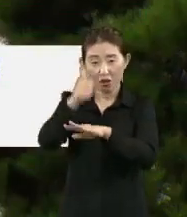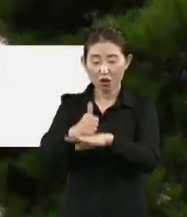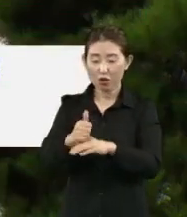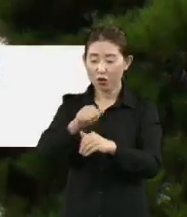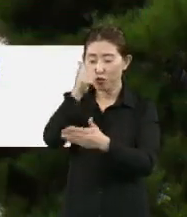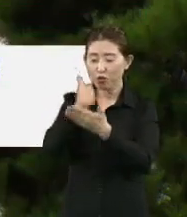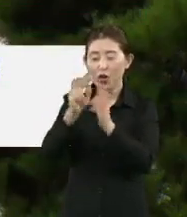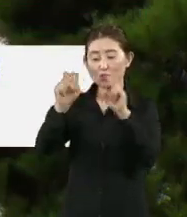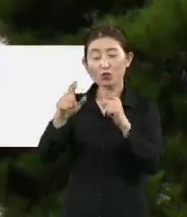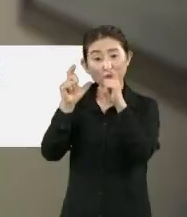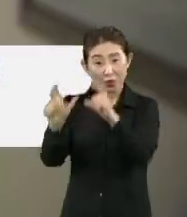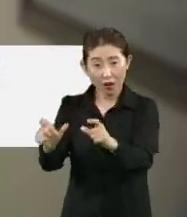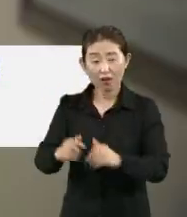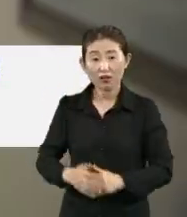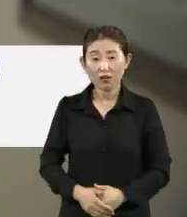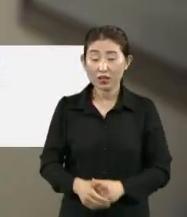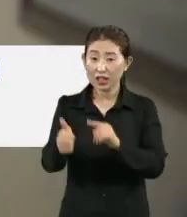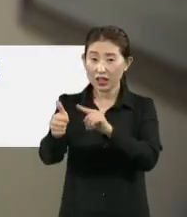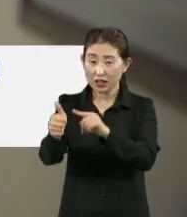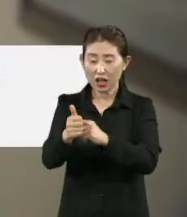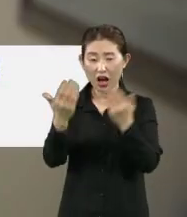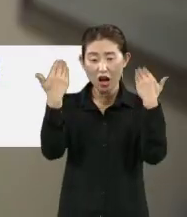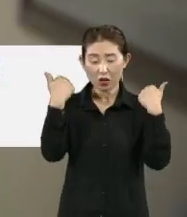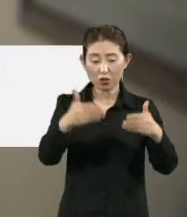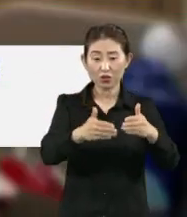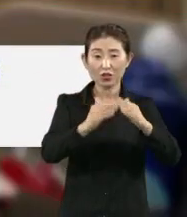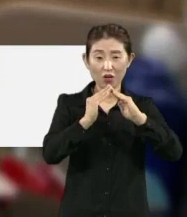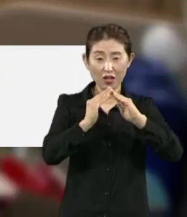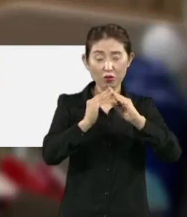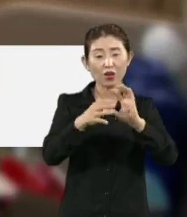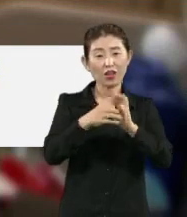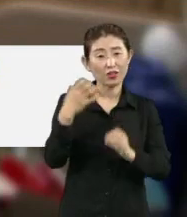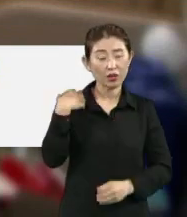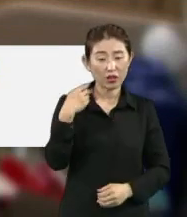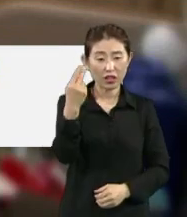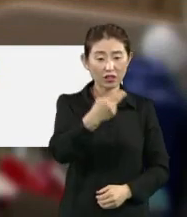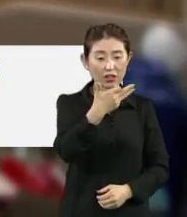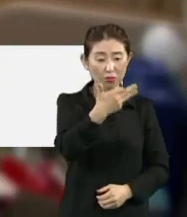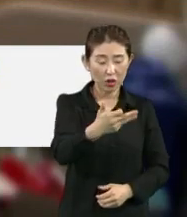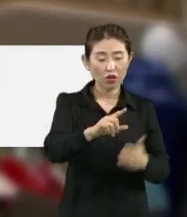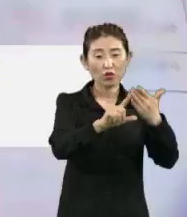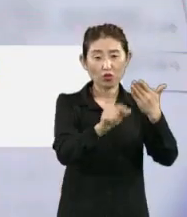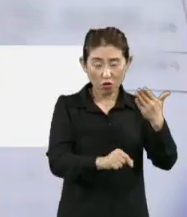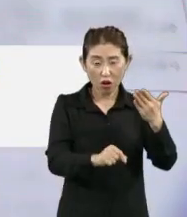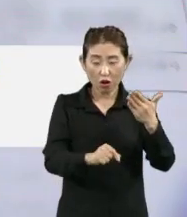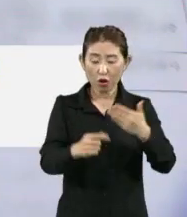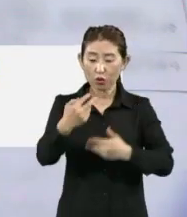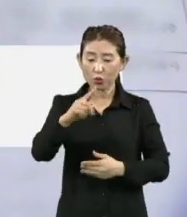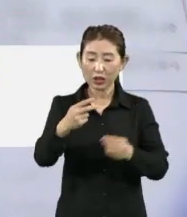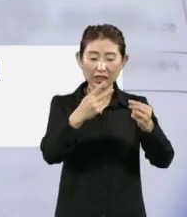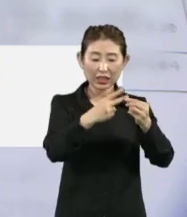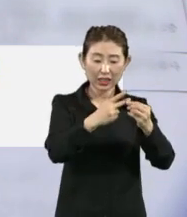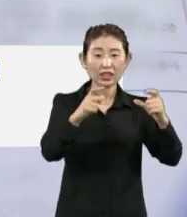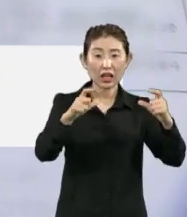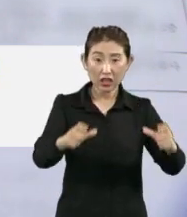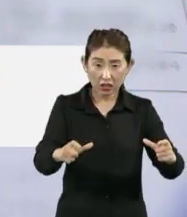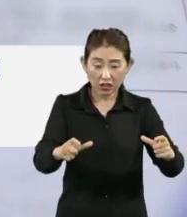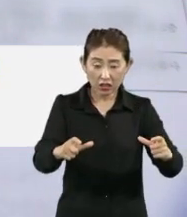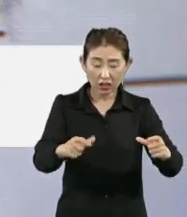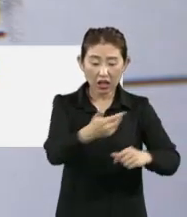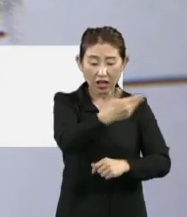무죄를 선고받았습니다. A씨는 학교 설립 담당이던 2018년 9월 도안 2-2지구 보경초